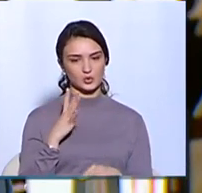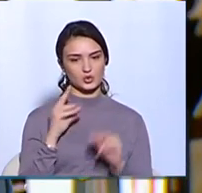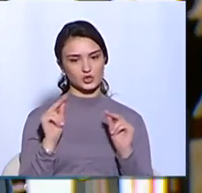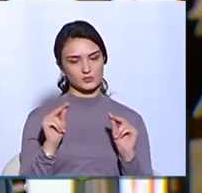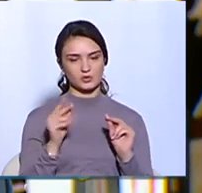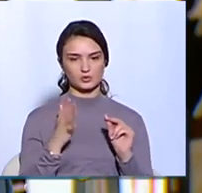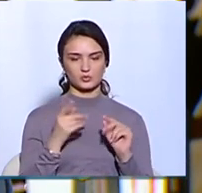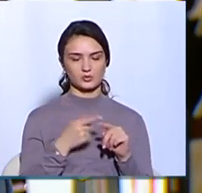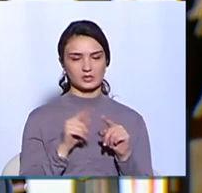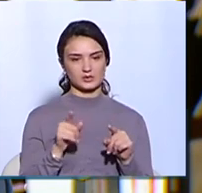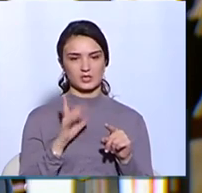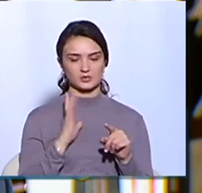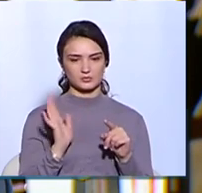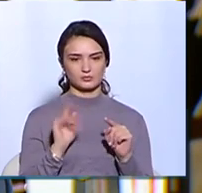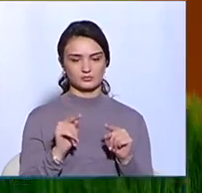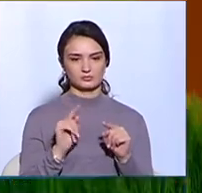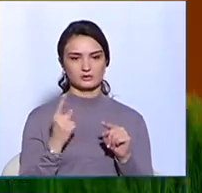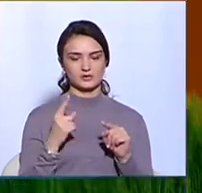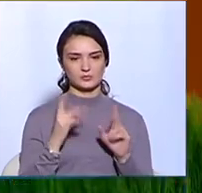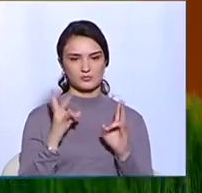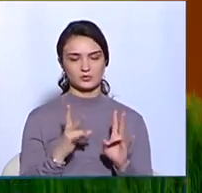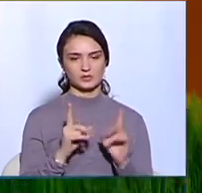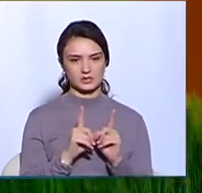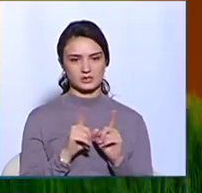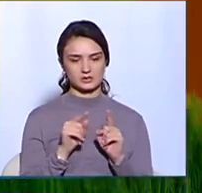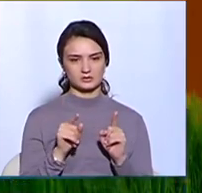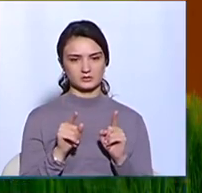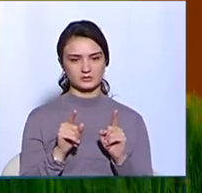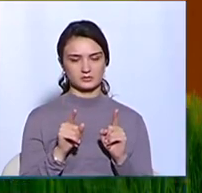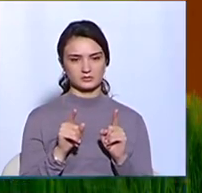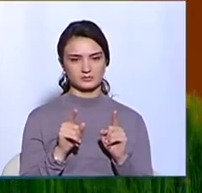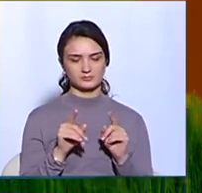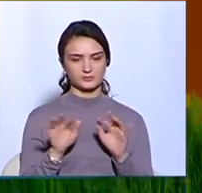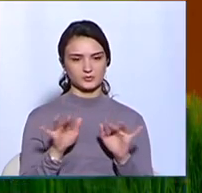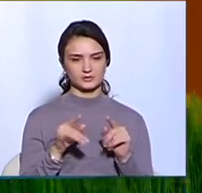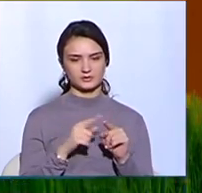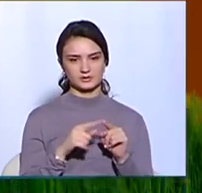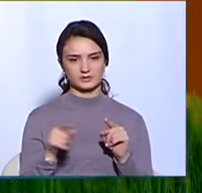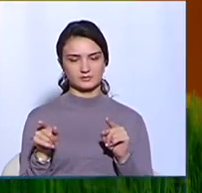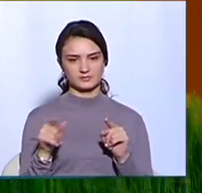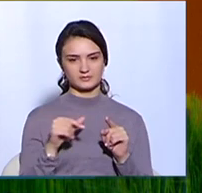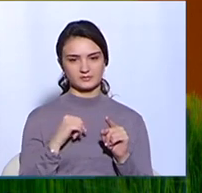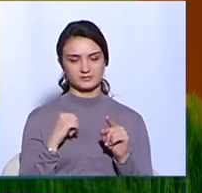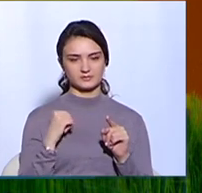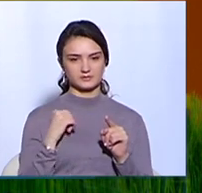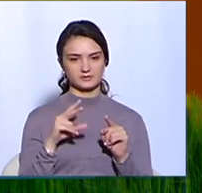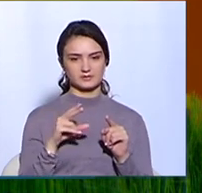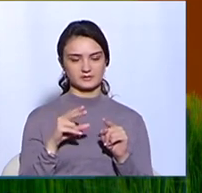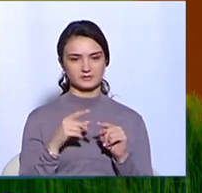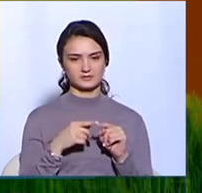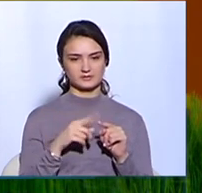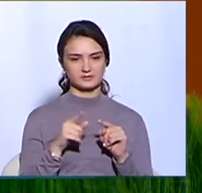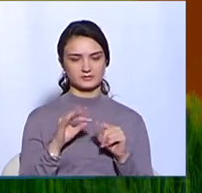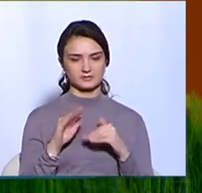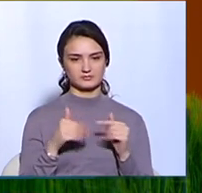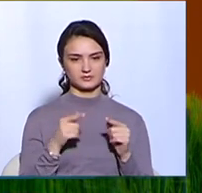ჭეშმარიტი ეპილეფსია, არ იყო, რატომ მოხდა, ვთქვათ, ასე განელება ამ პროცესის, ეს თვითლიმიტირებადი იყო თუ არა და